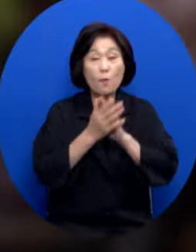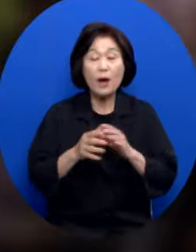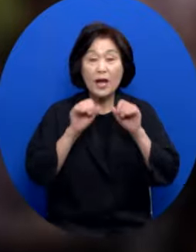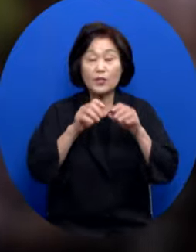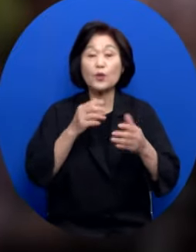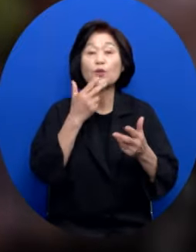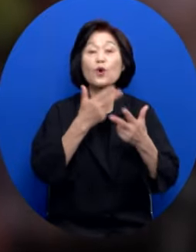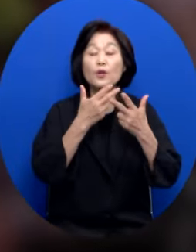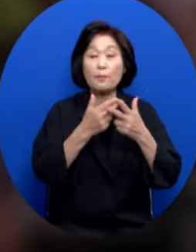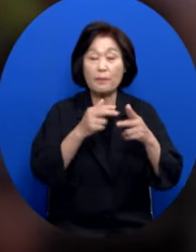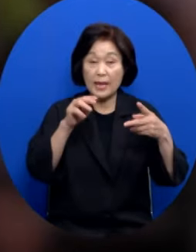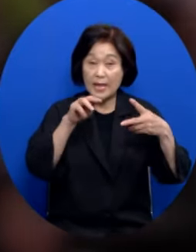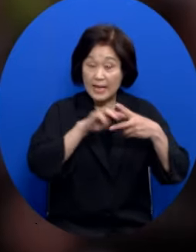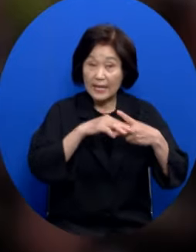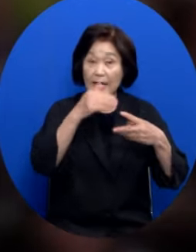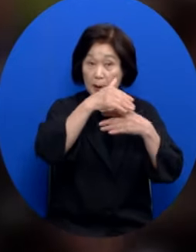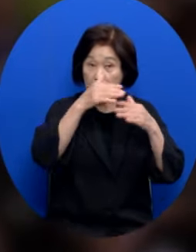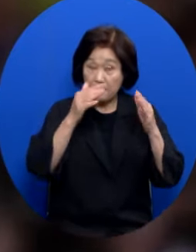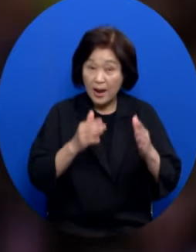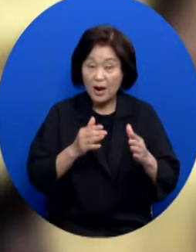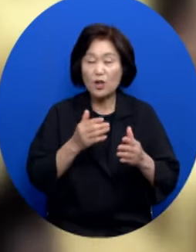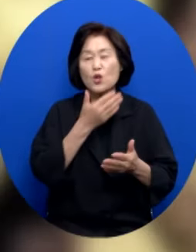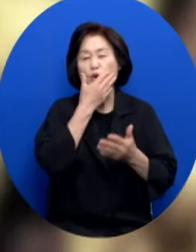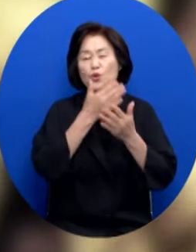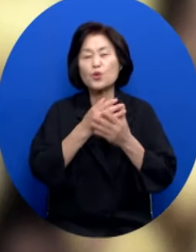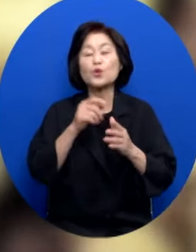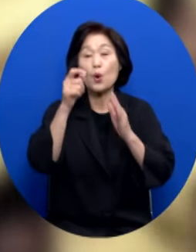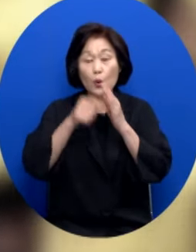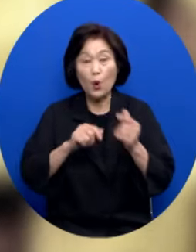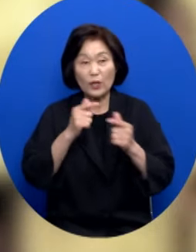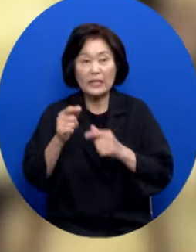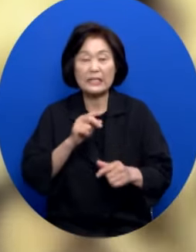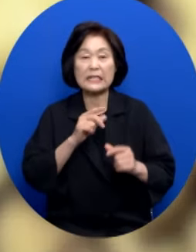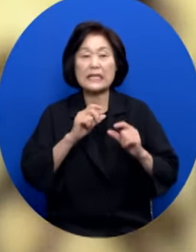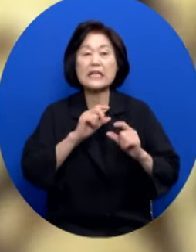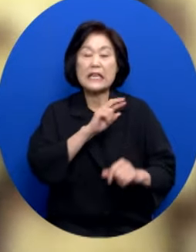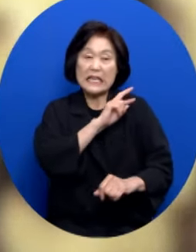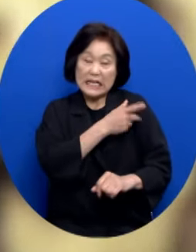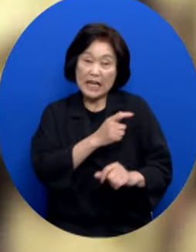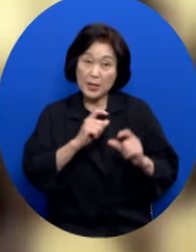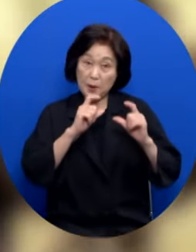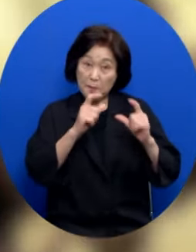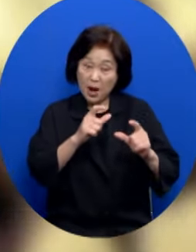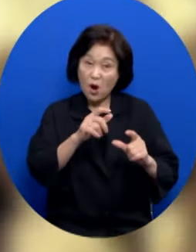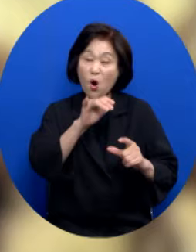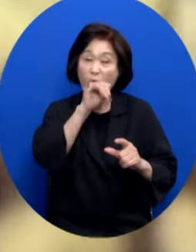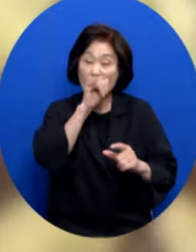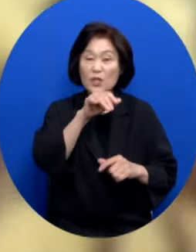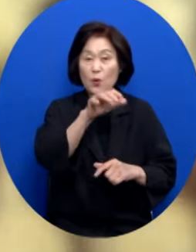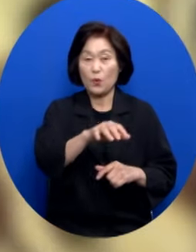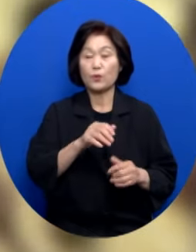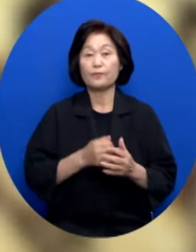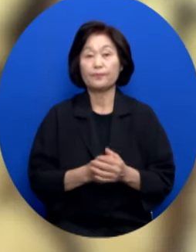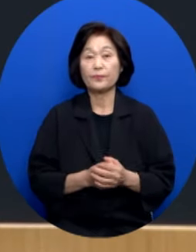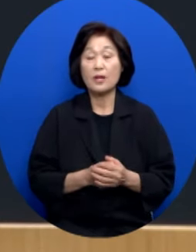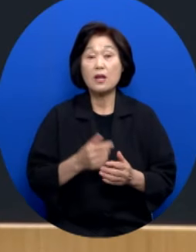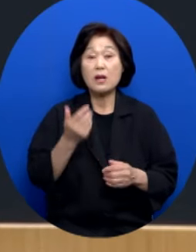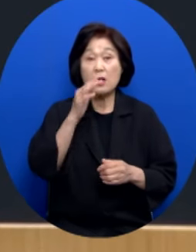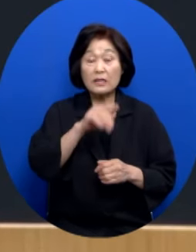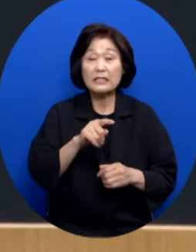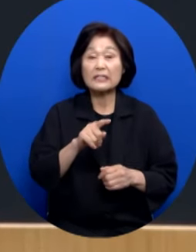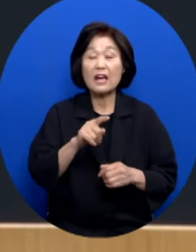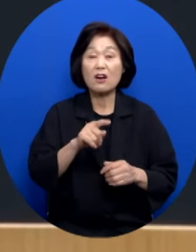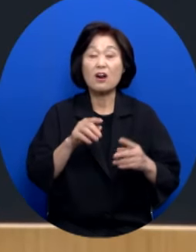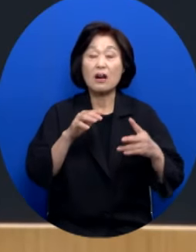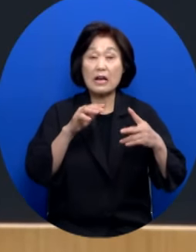일명 다락방은 한국교회 주요 교단이 2단 이단성 또는 사이비성 단체로 결의하고 있습니다 그런데 최근